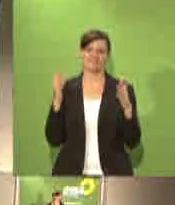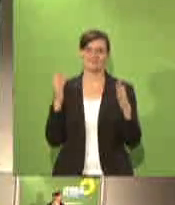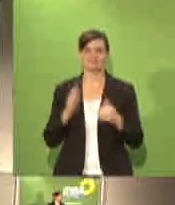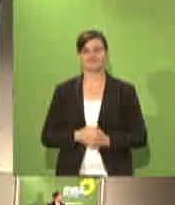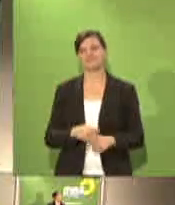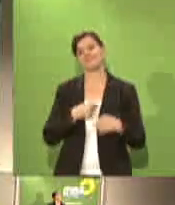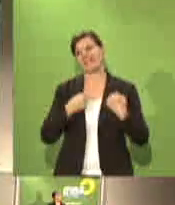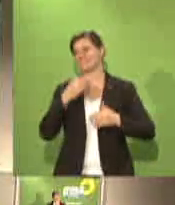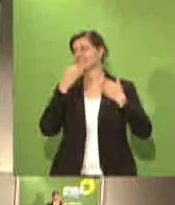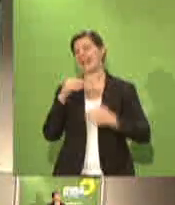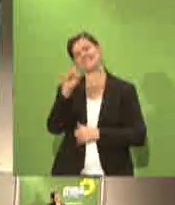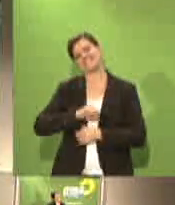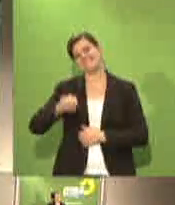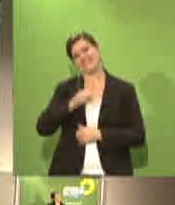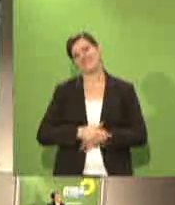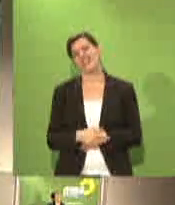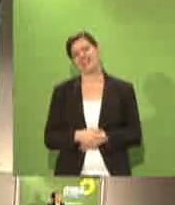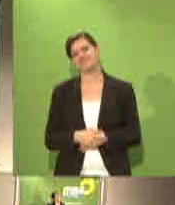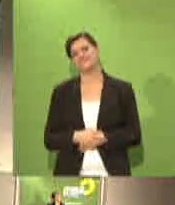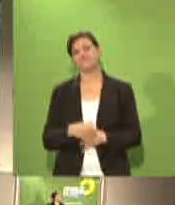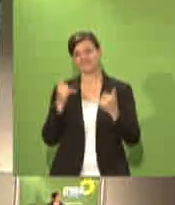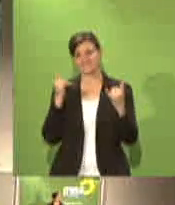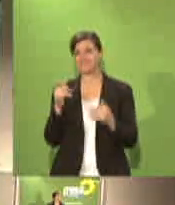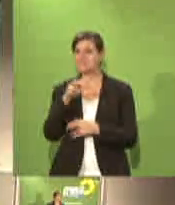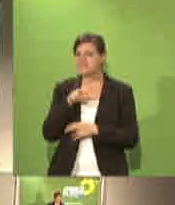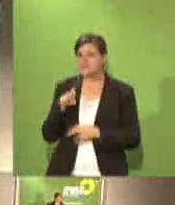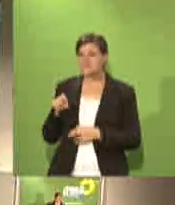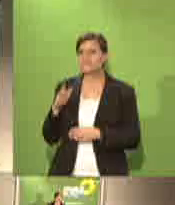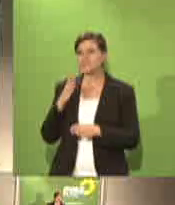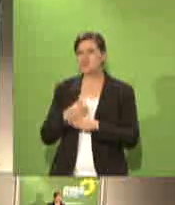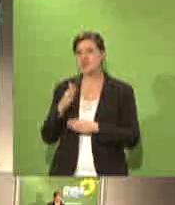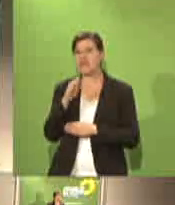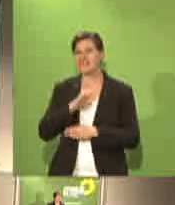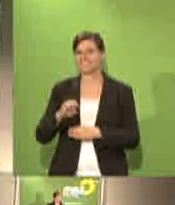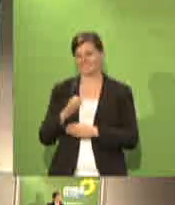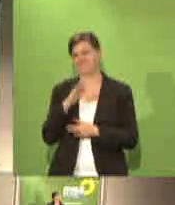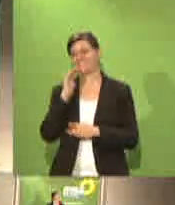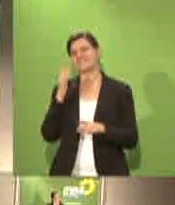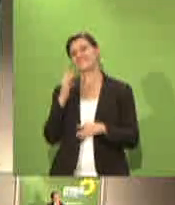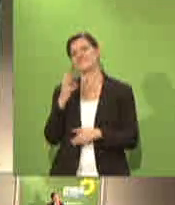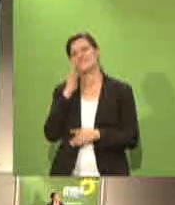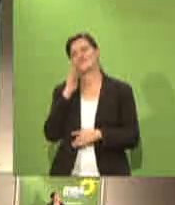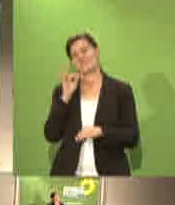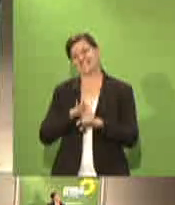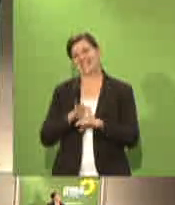Herzlichen Dank, Silvia. Und auf den Weg gemacht hat sich schon Eyüp und auch du hast jetzt 4 Minuten Zeit. Bitte schön.